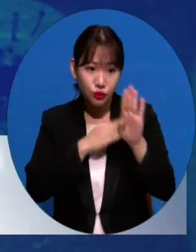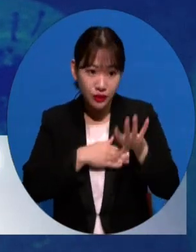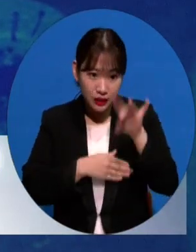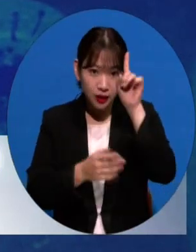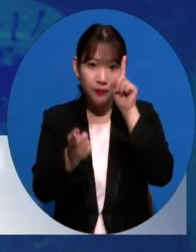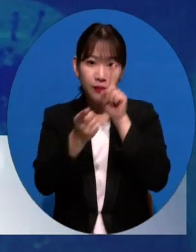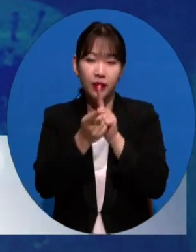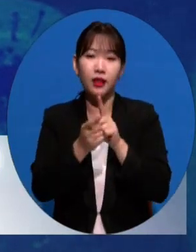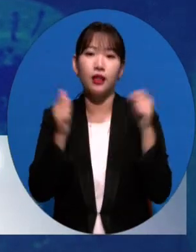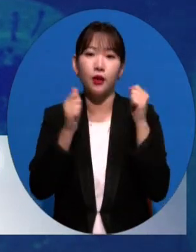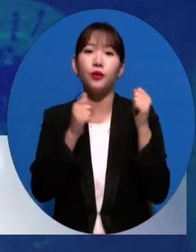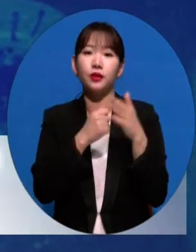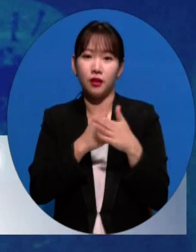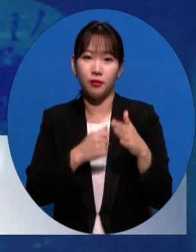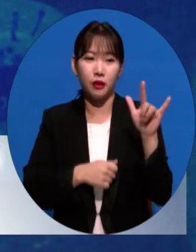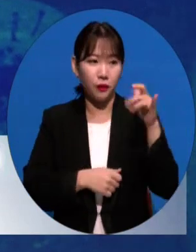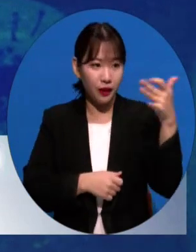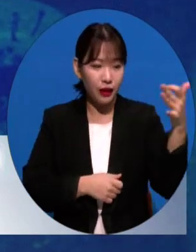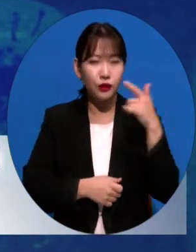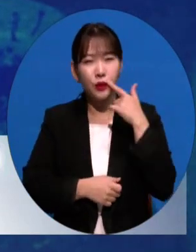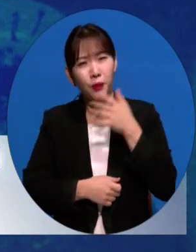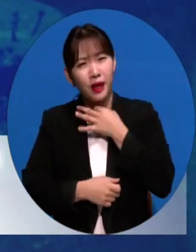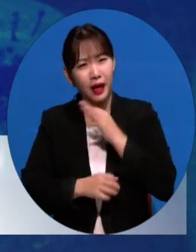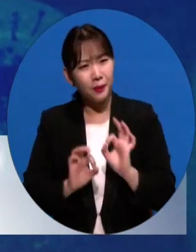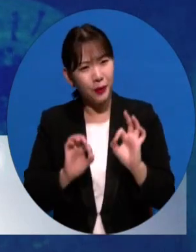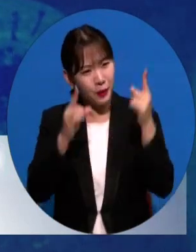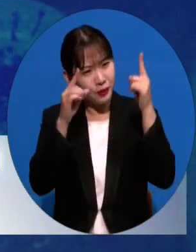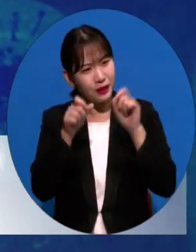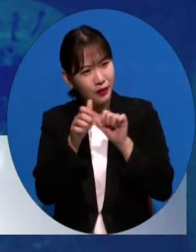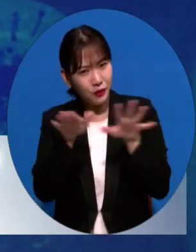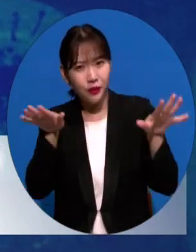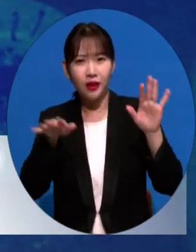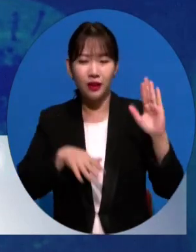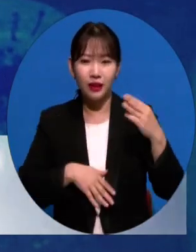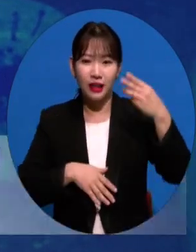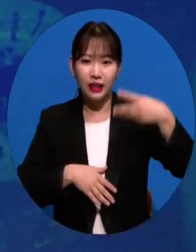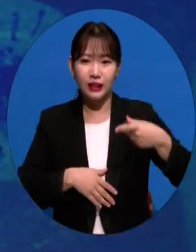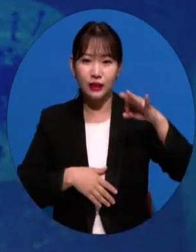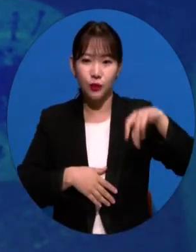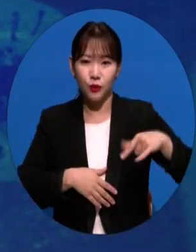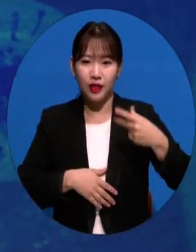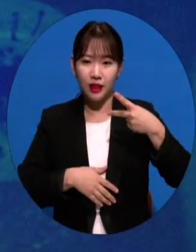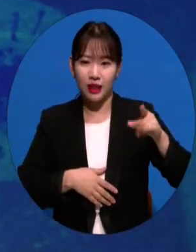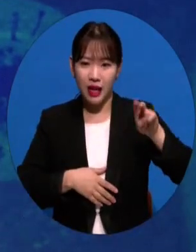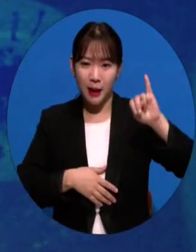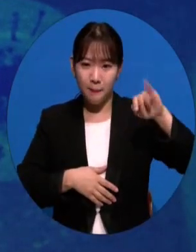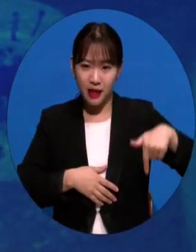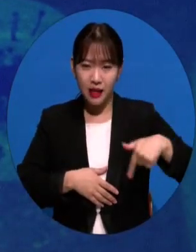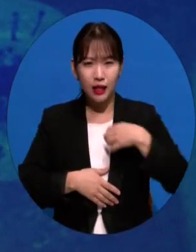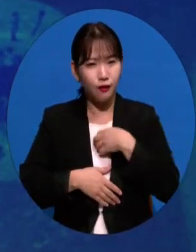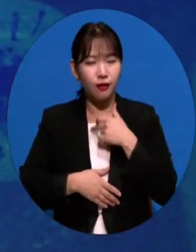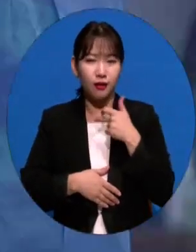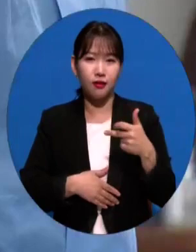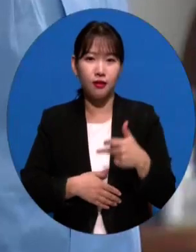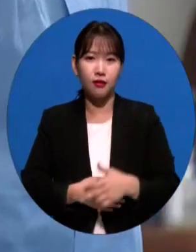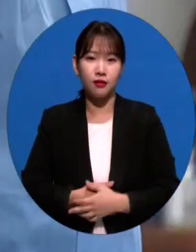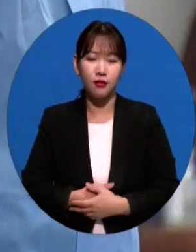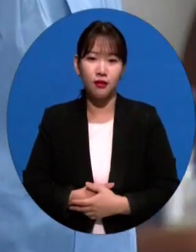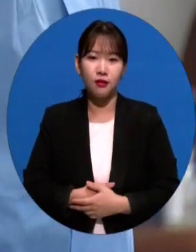만큼 코로나19와 독감이 함께 유행하는 트윈데믹 우려도 큽니다. 김진선 기자입니다.